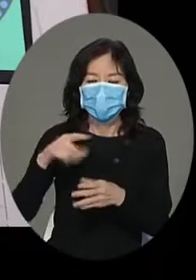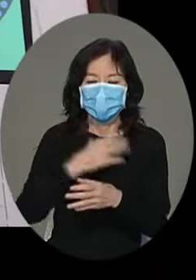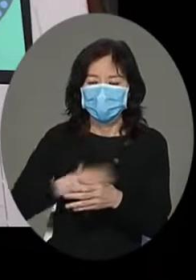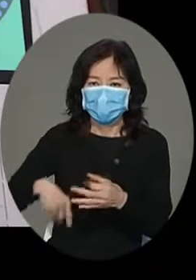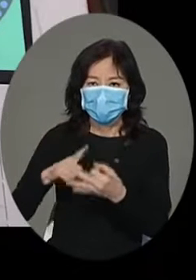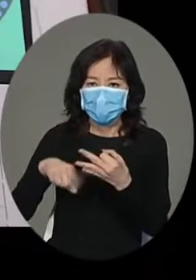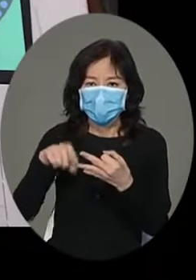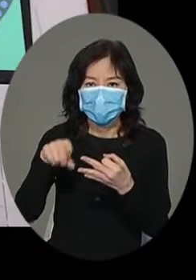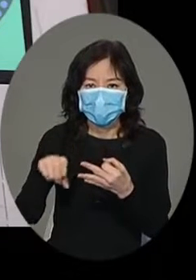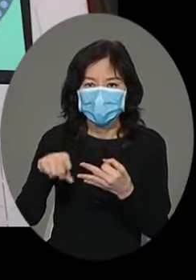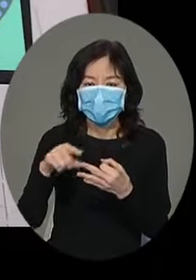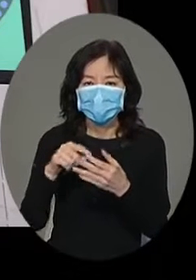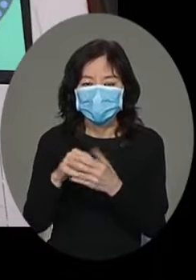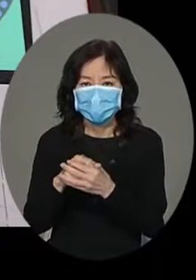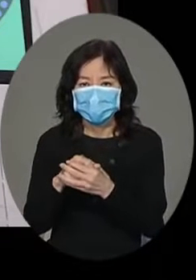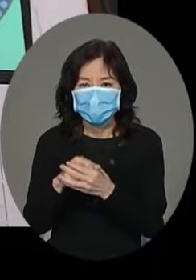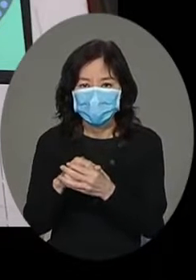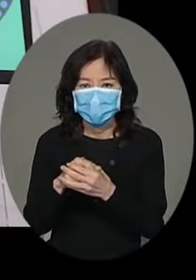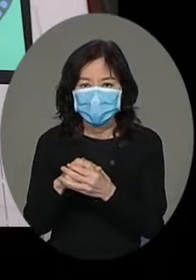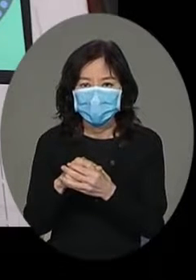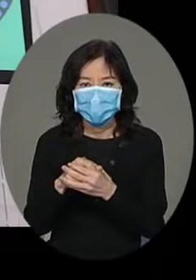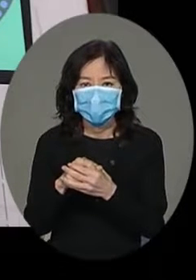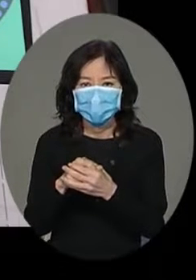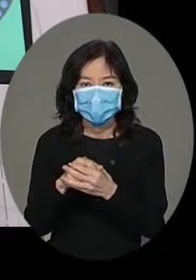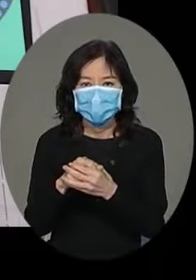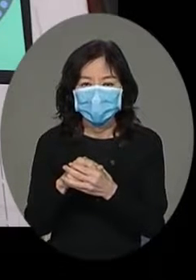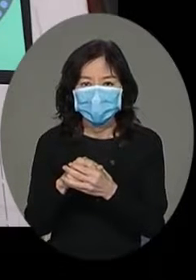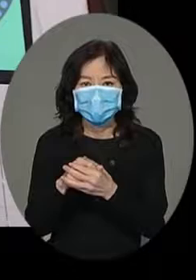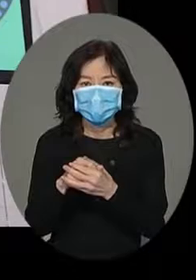的是經民聯金融服務界議員張華峰。